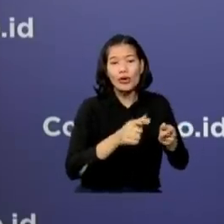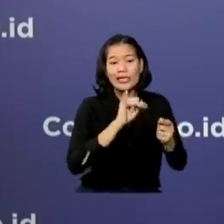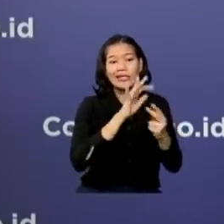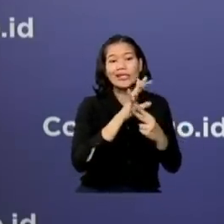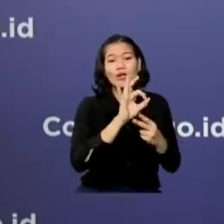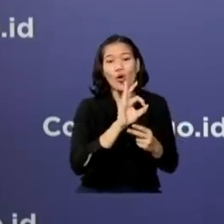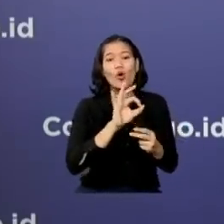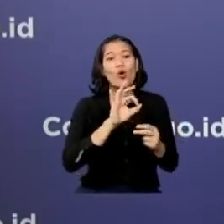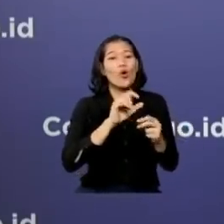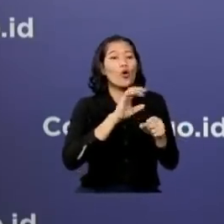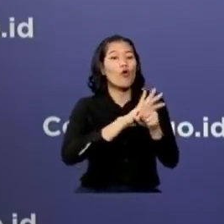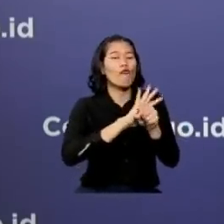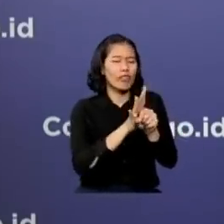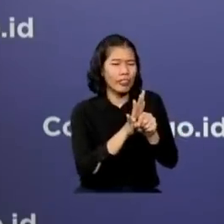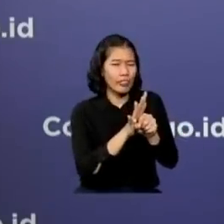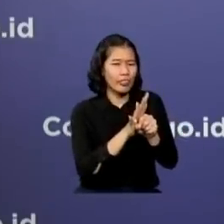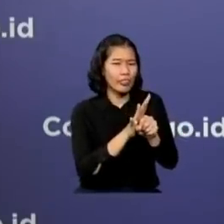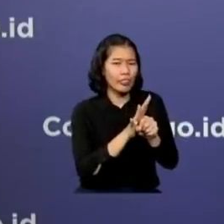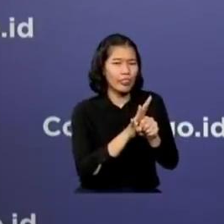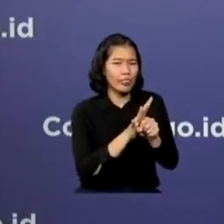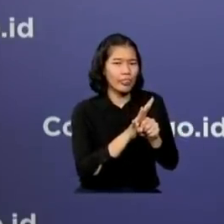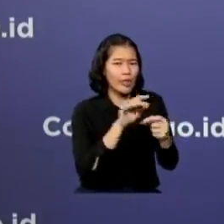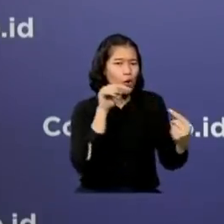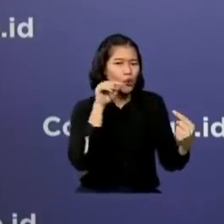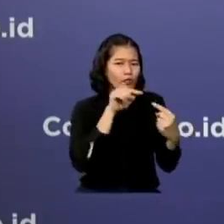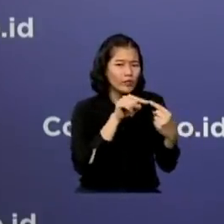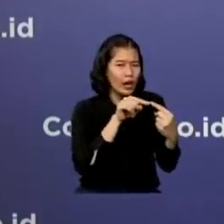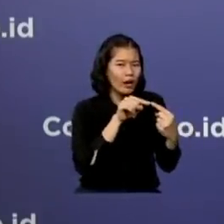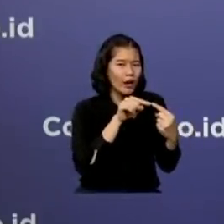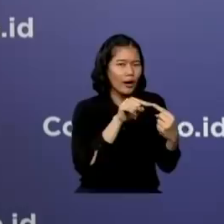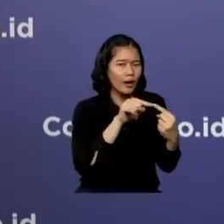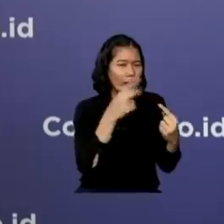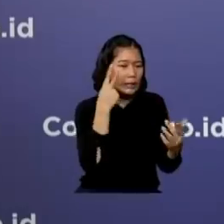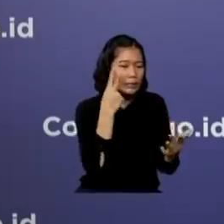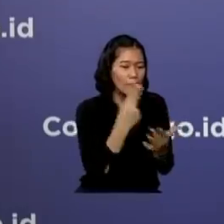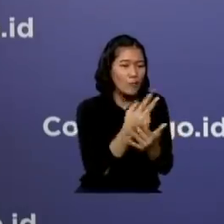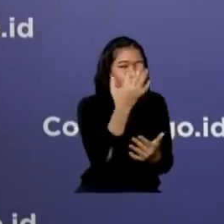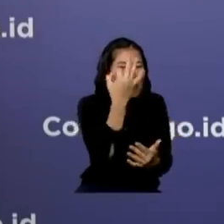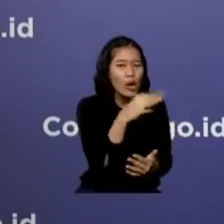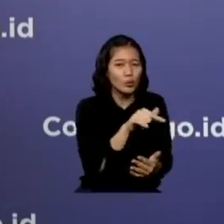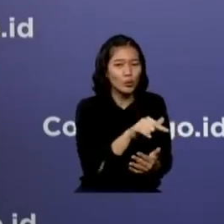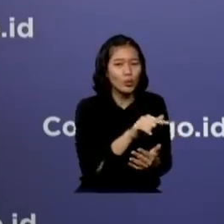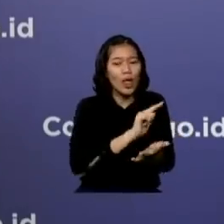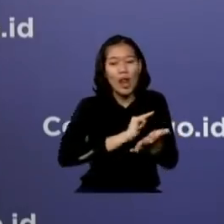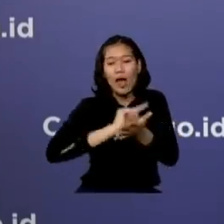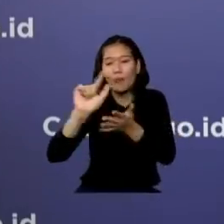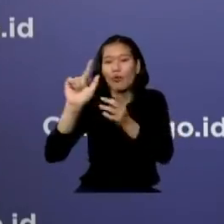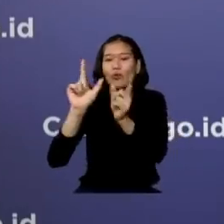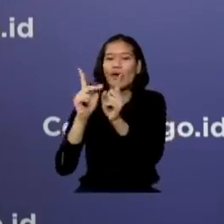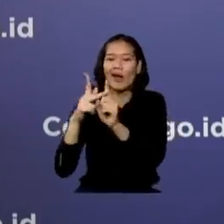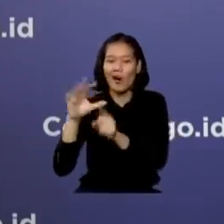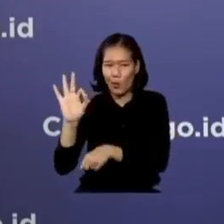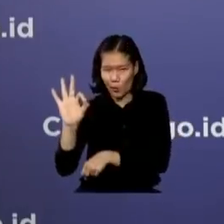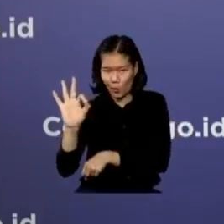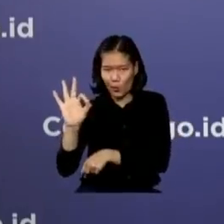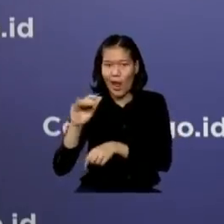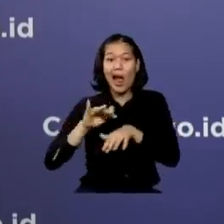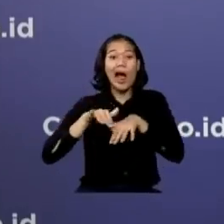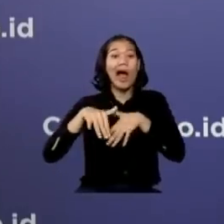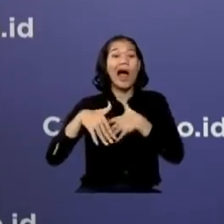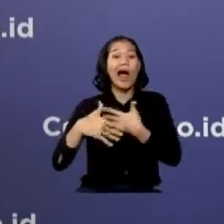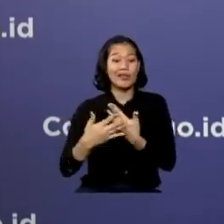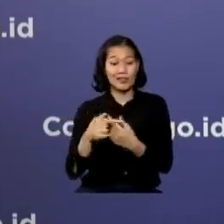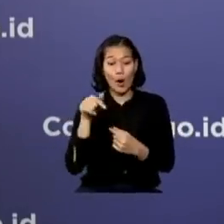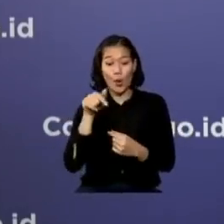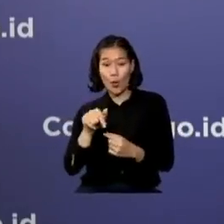sebagai registrasi kontak racing yang tentunya akan kita laporkan ke Who ataukah